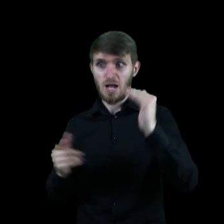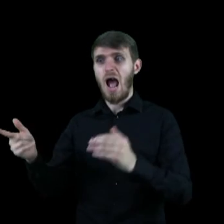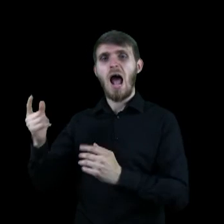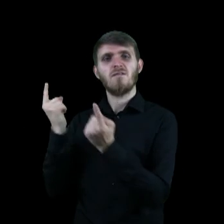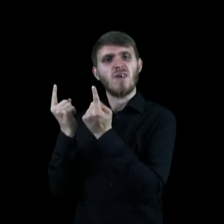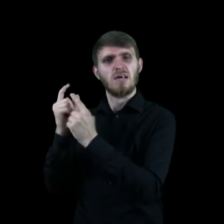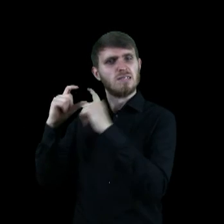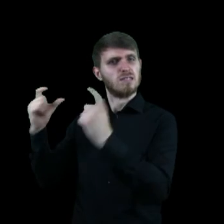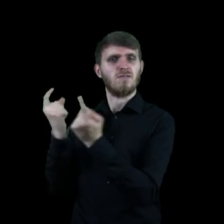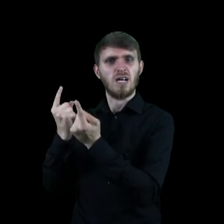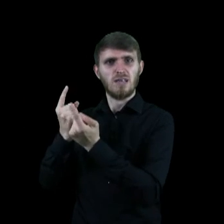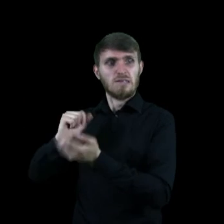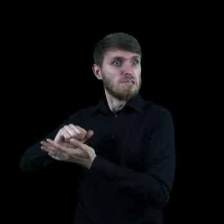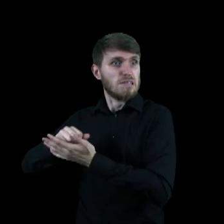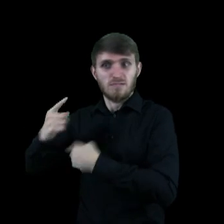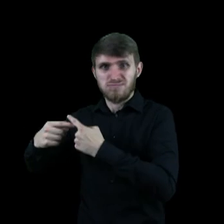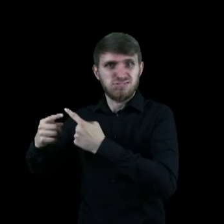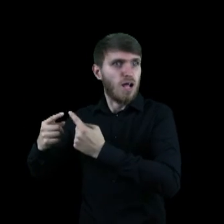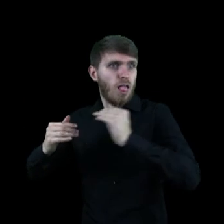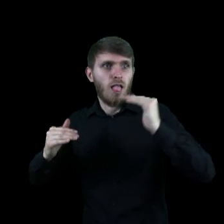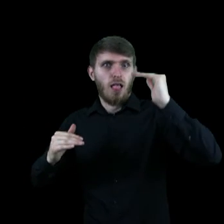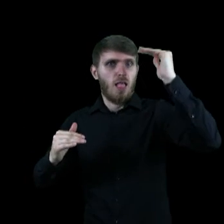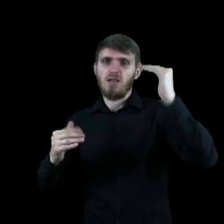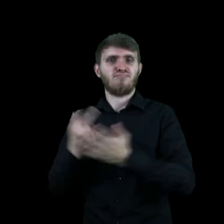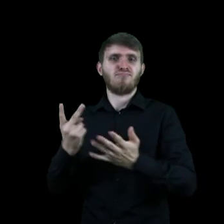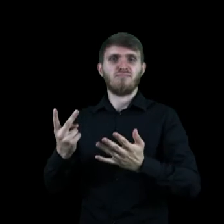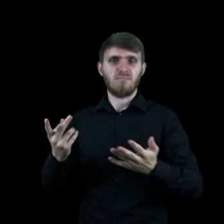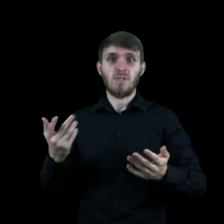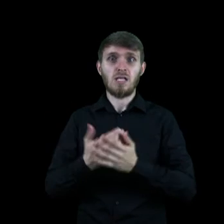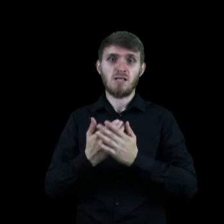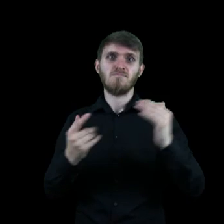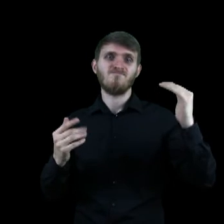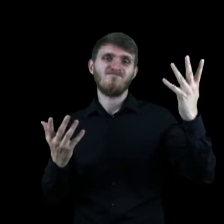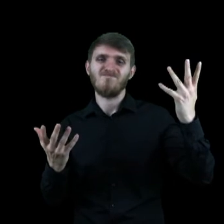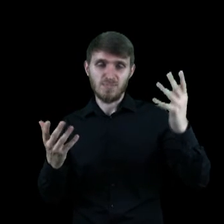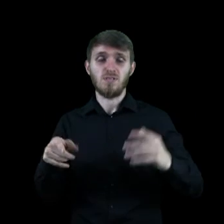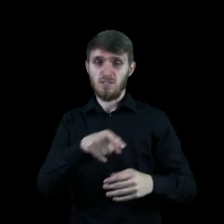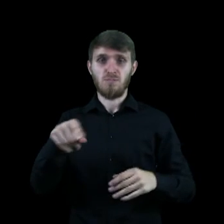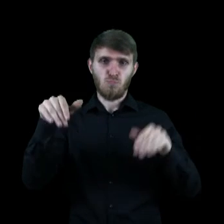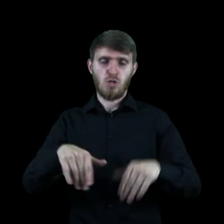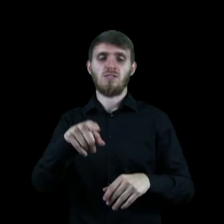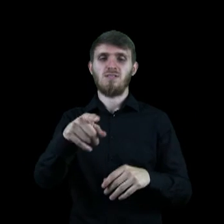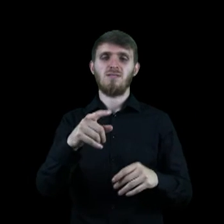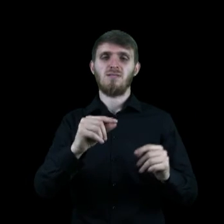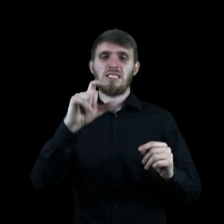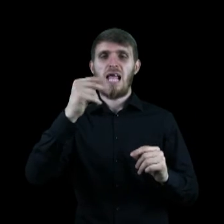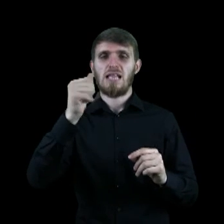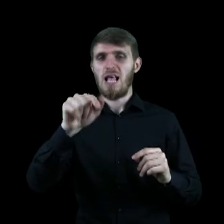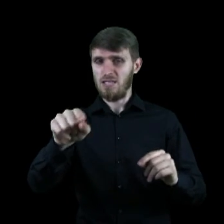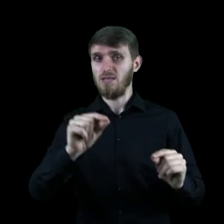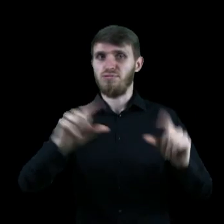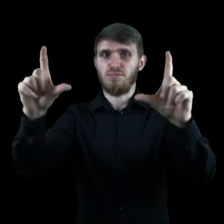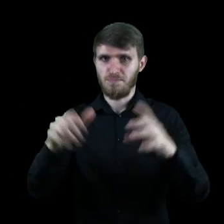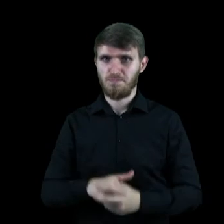A jeśli temu wzrostowi podaży pieniądza nie dorównuje całkowita produkcja kraju, może dojść do inflacji